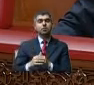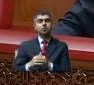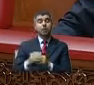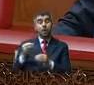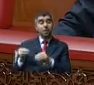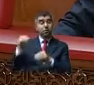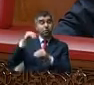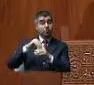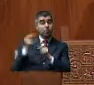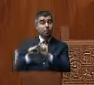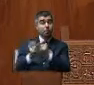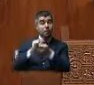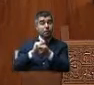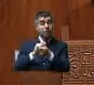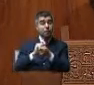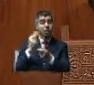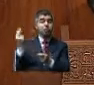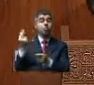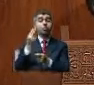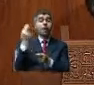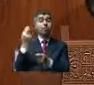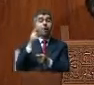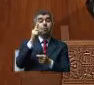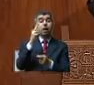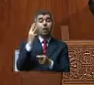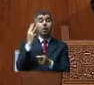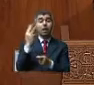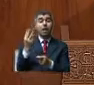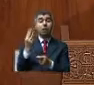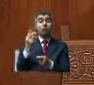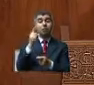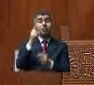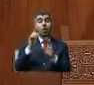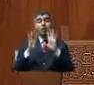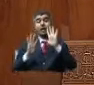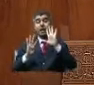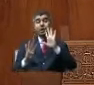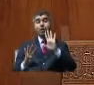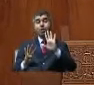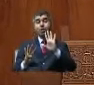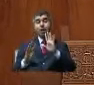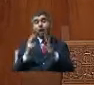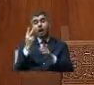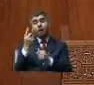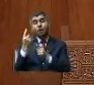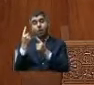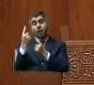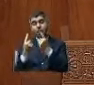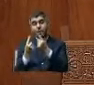كما انتقل عدد المؤسسات الجامعية من 113 إلى 119 مؤسسة ما بين الموسمين